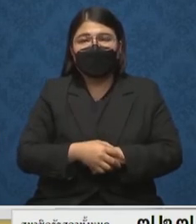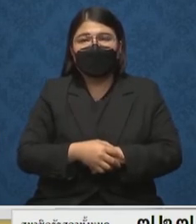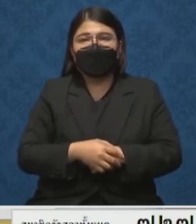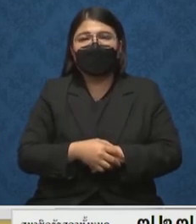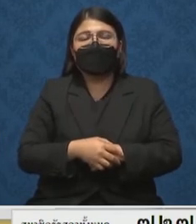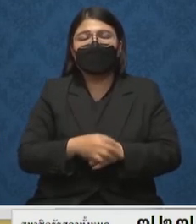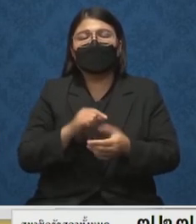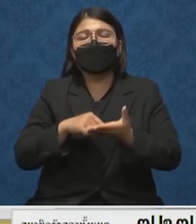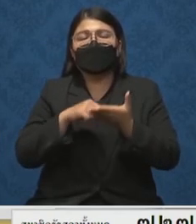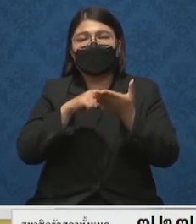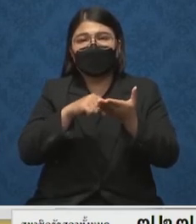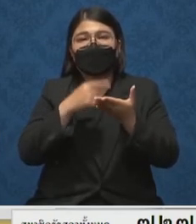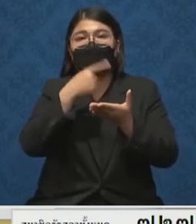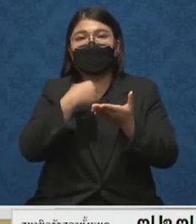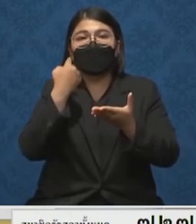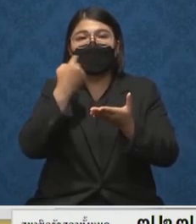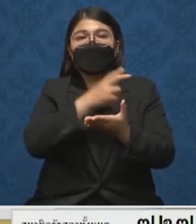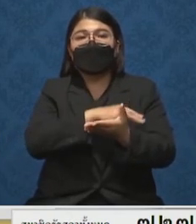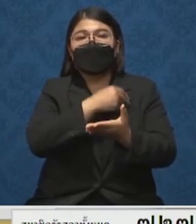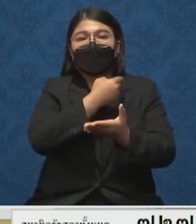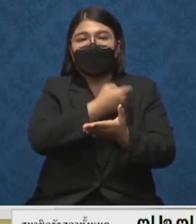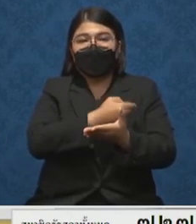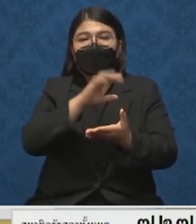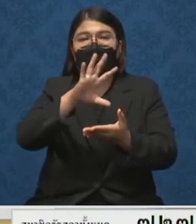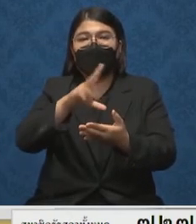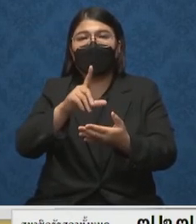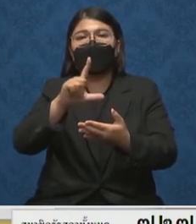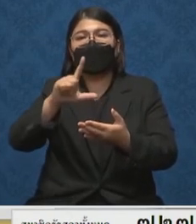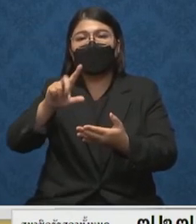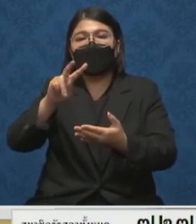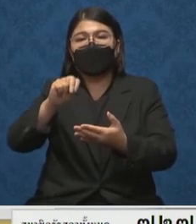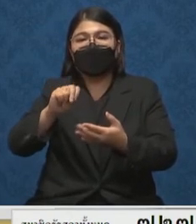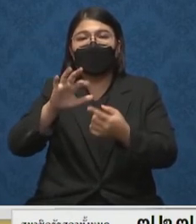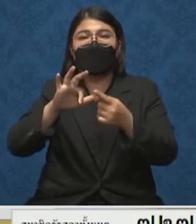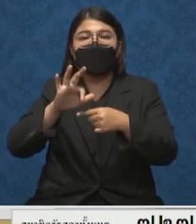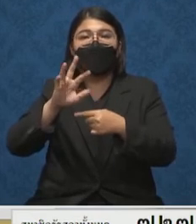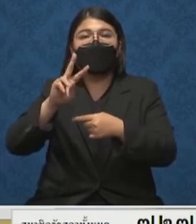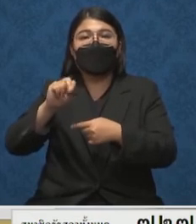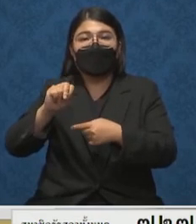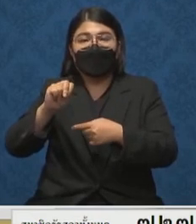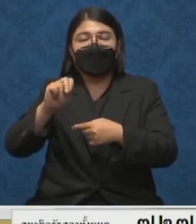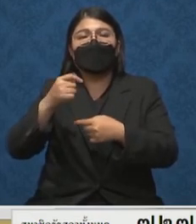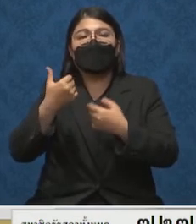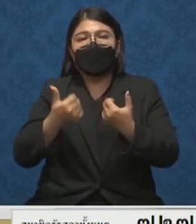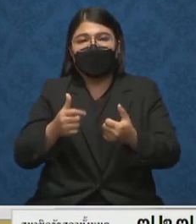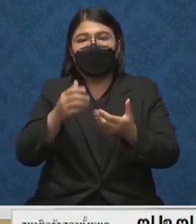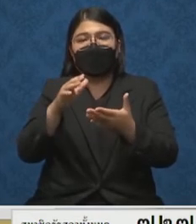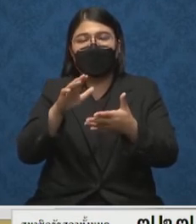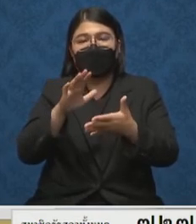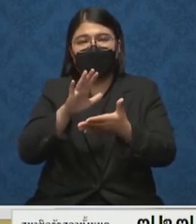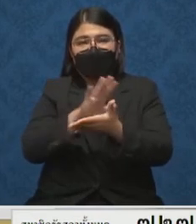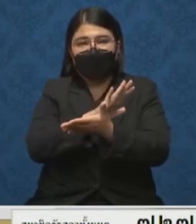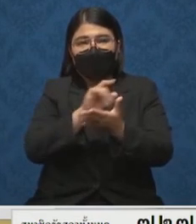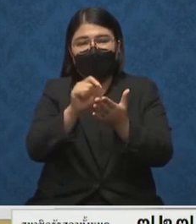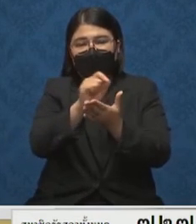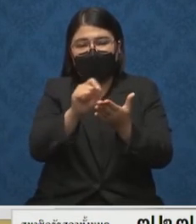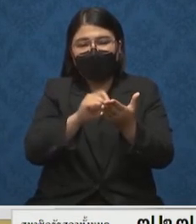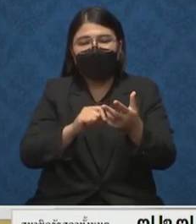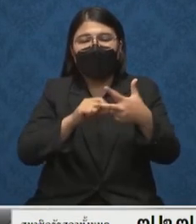ที่เสนอโดยในแทย์ชนน่านสีแก้ว และร่างอื่นอื่นอี 3 ร่างครับขบคุณครั ทํานานครับ